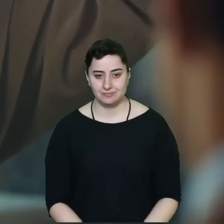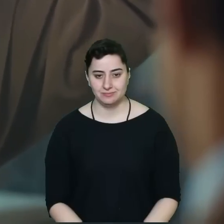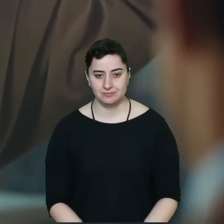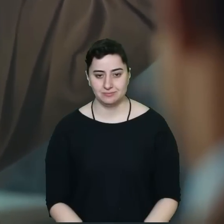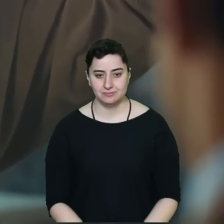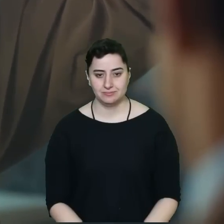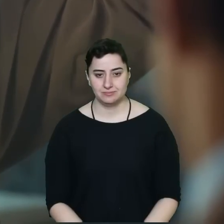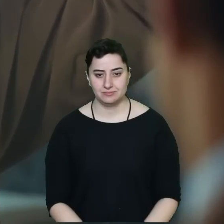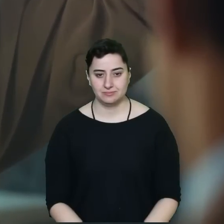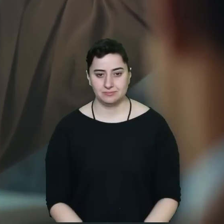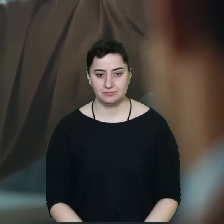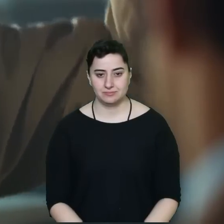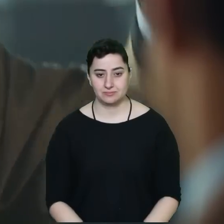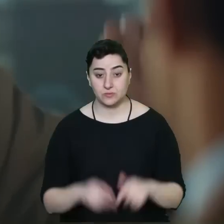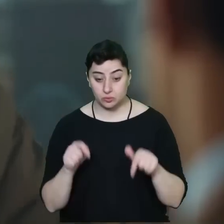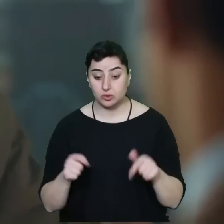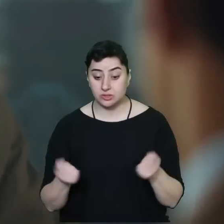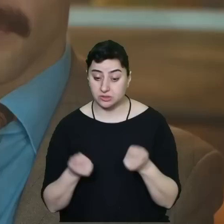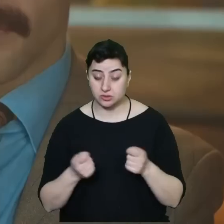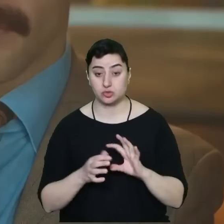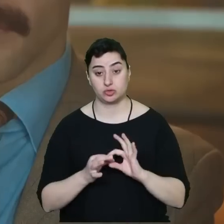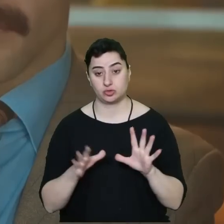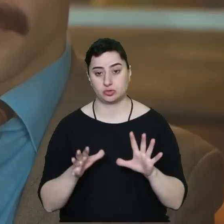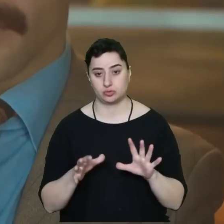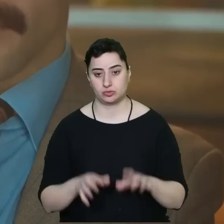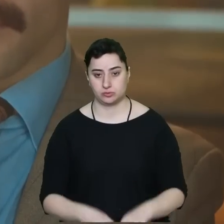Kolu havada Rasim'e baktı. Bu işi hallet bayım.